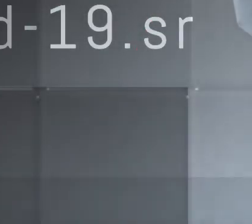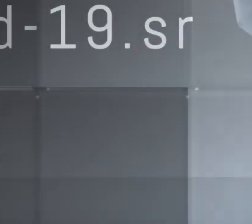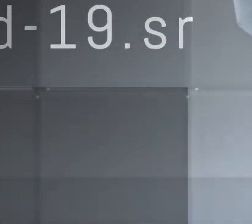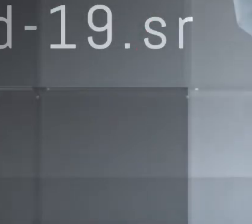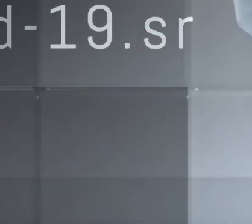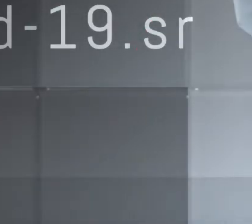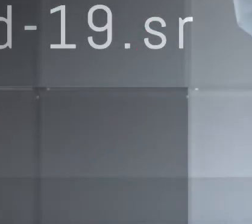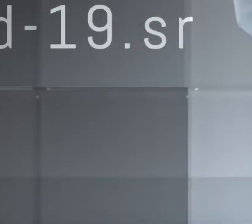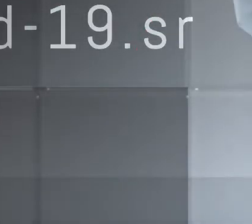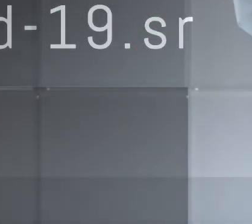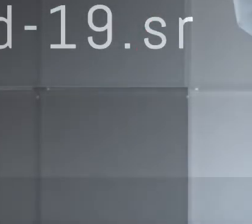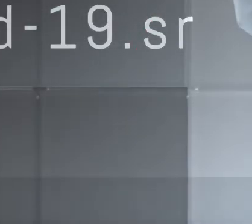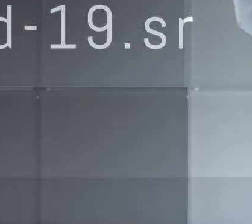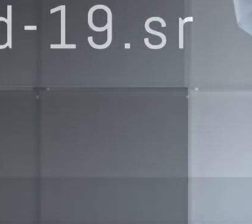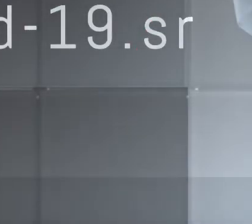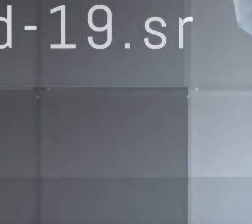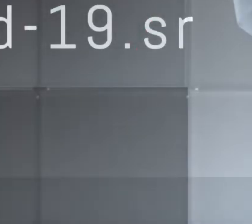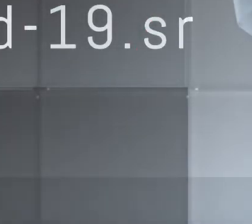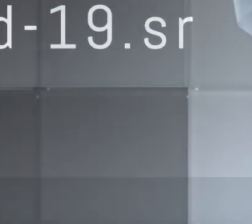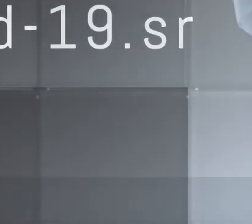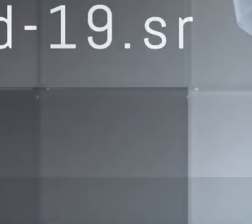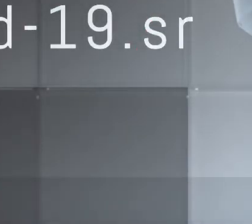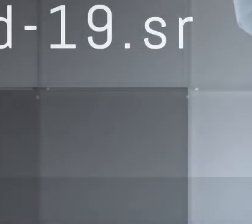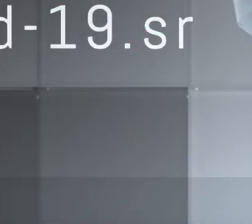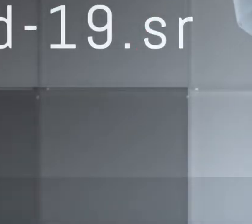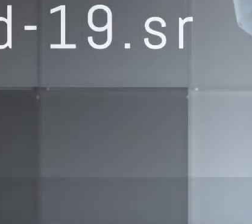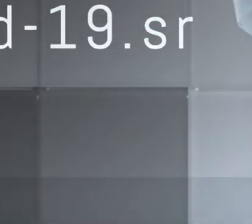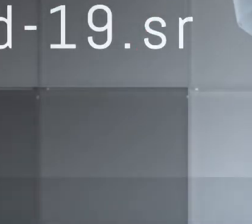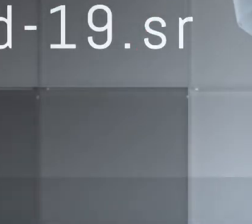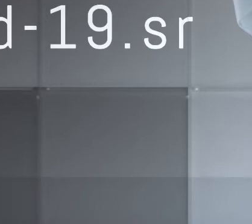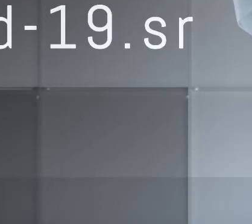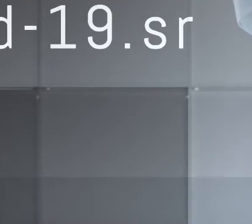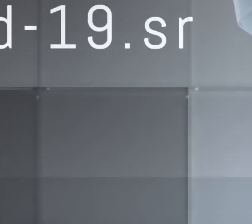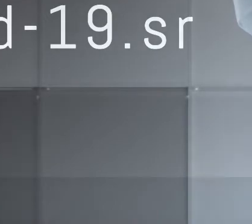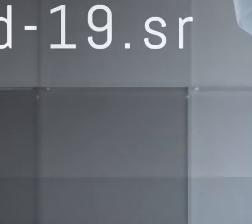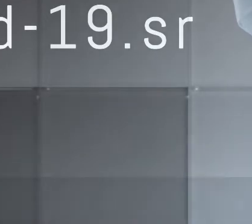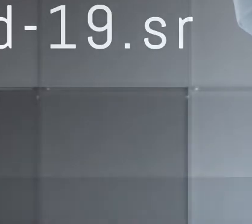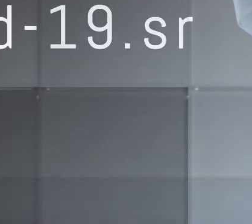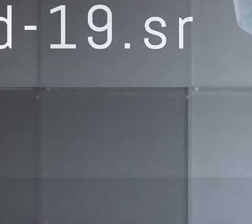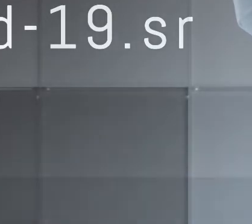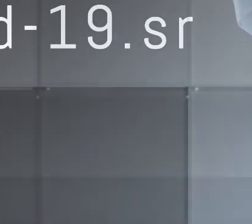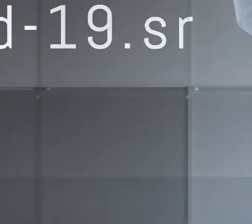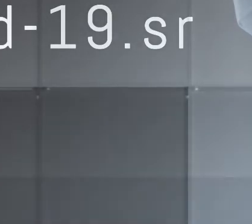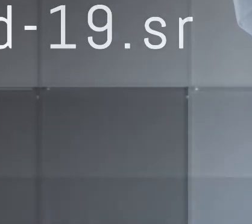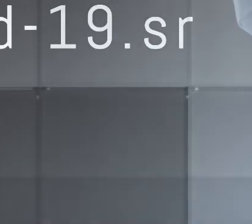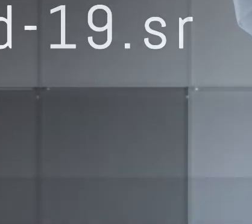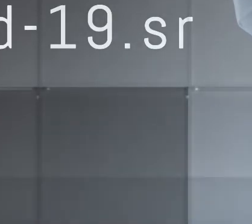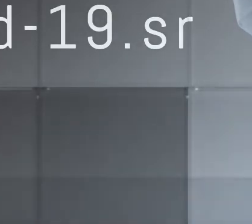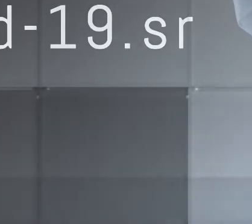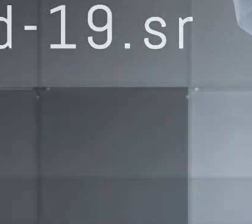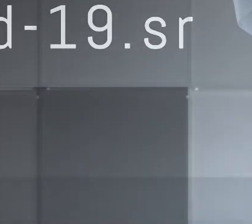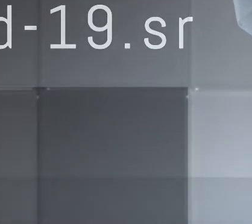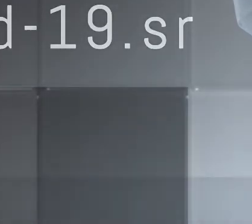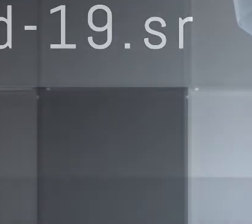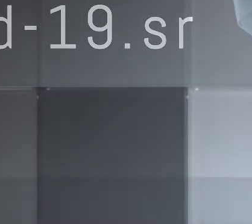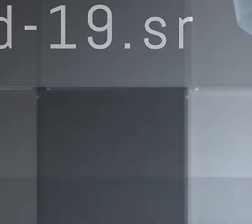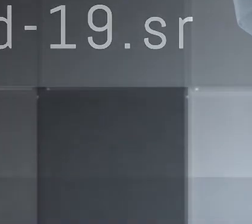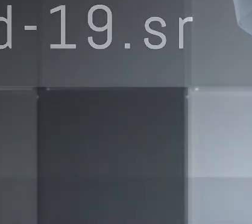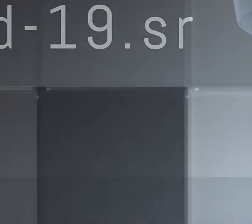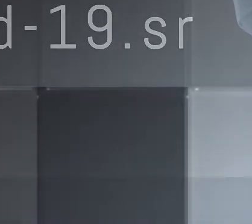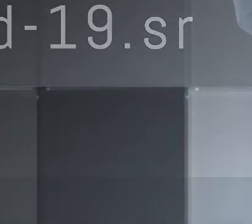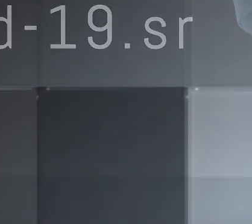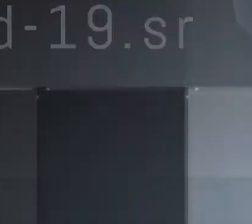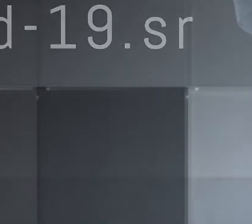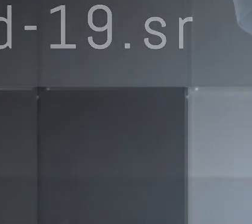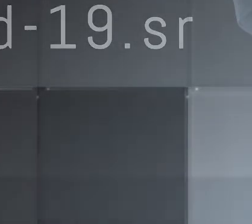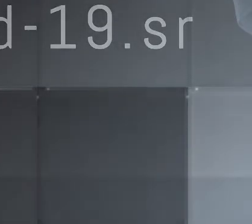COVID-19 kost het land handenvol geld. Gezondheidsminister Ramadin heeft in dit verband meegedeeld dat op de begroting